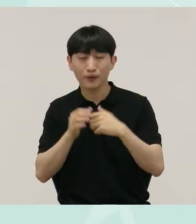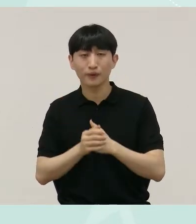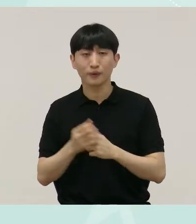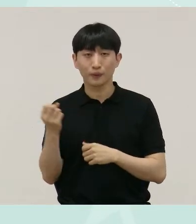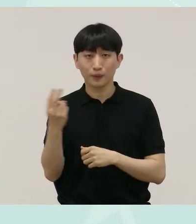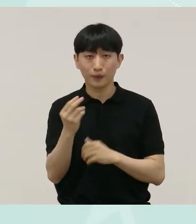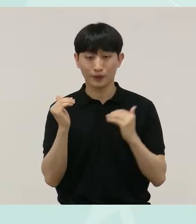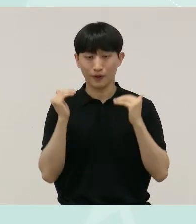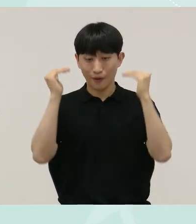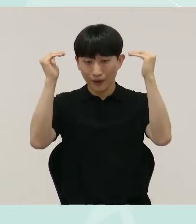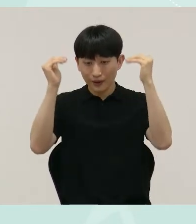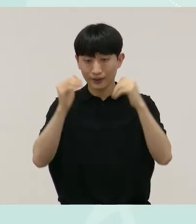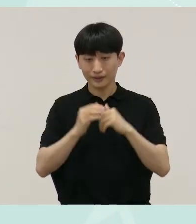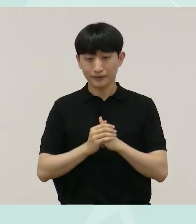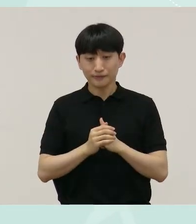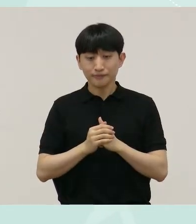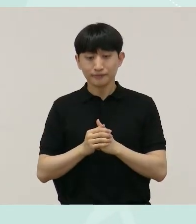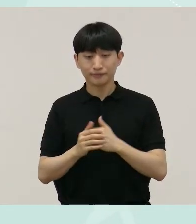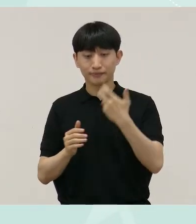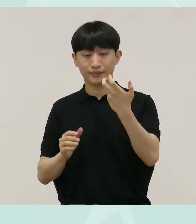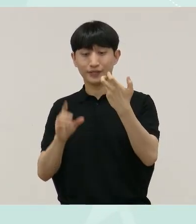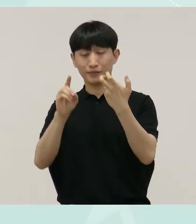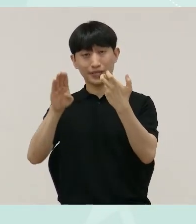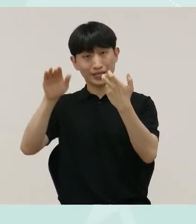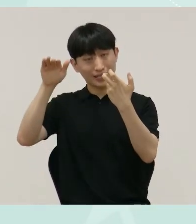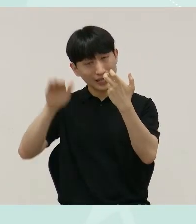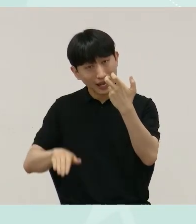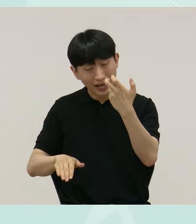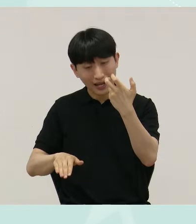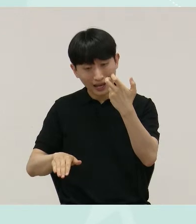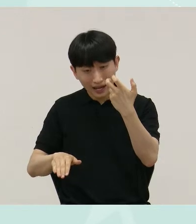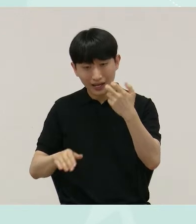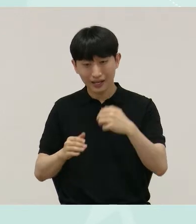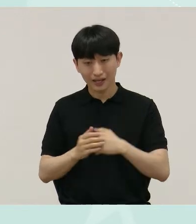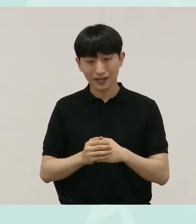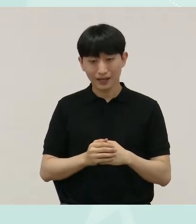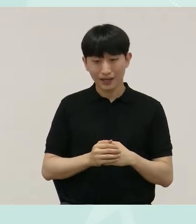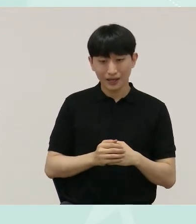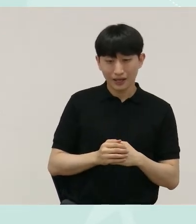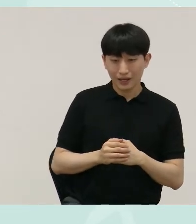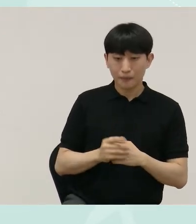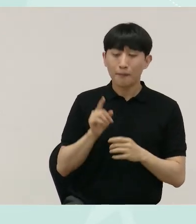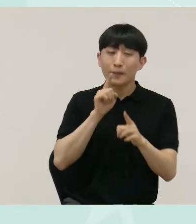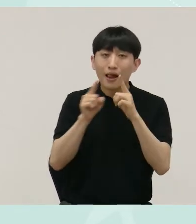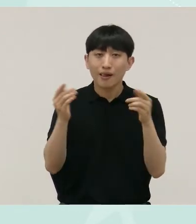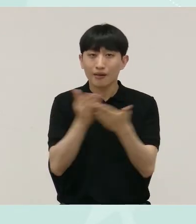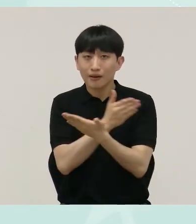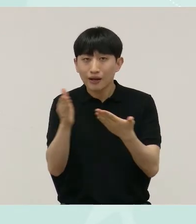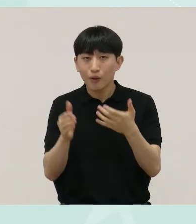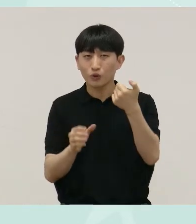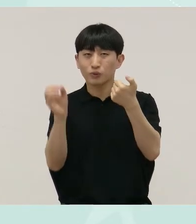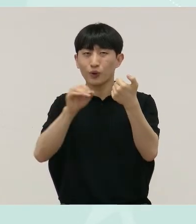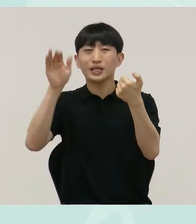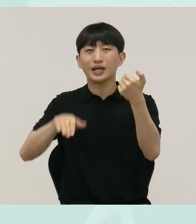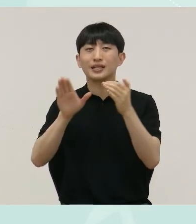혹은 이름절 검사가 50% 이하일 때 이렇게 수술 적응증이 된다고 되어 있고요.